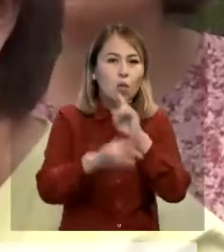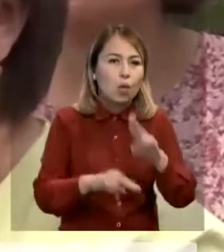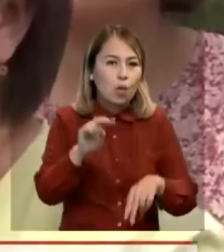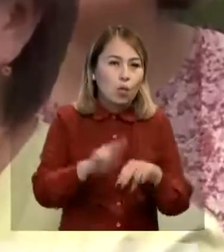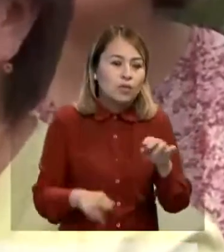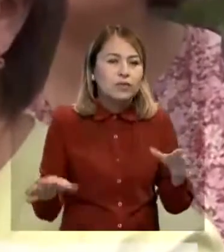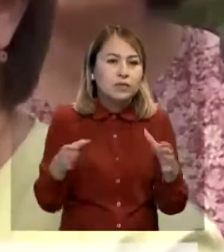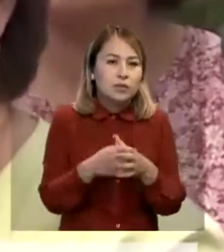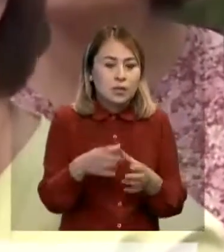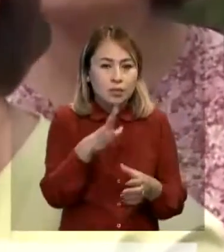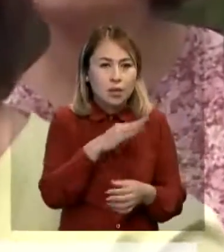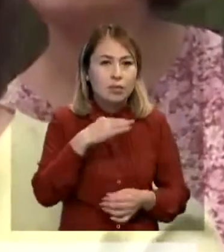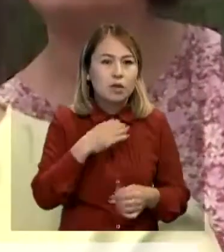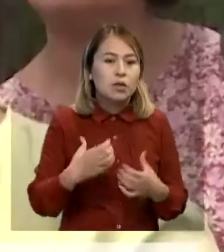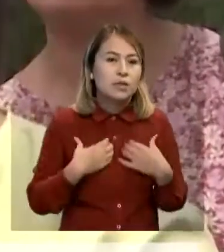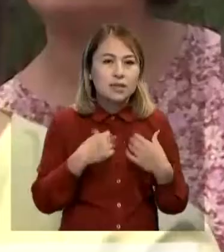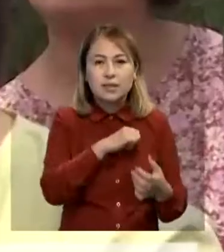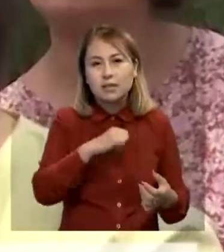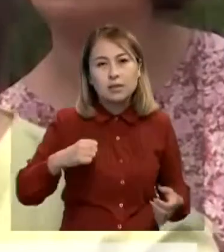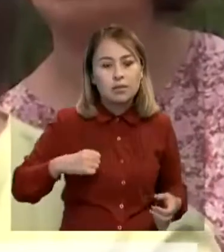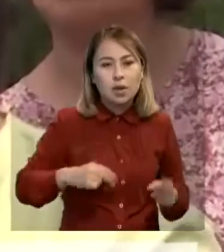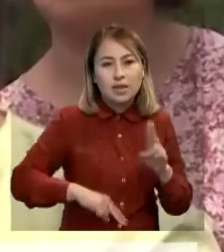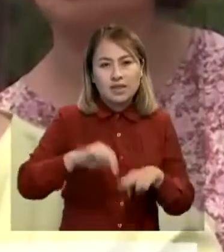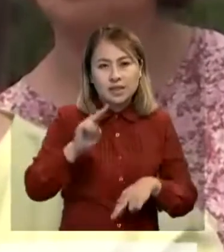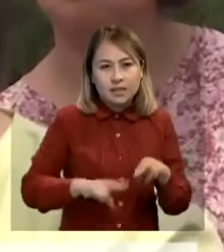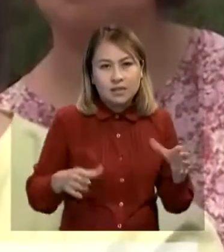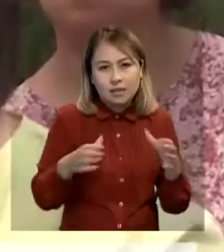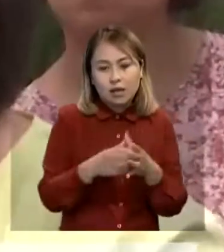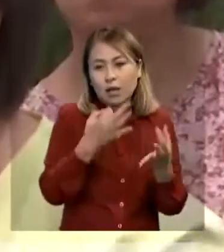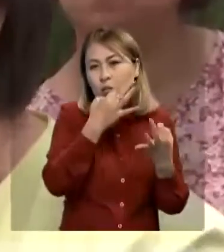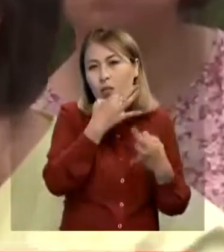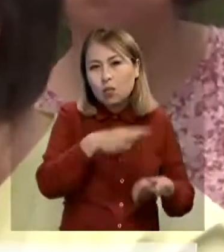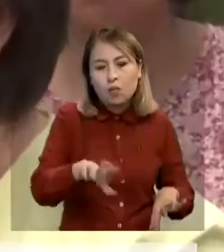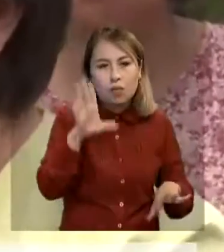отап тастаған. Ең қорқыныштысы салынып жатқан құрылыс нысандары кез